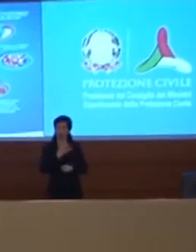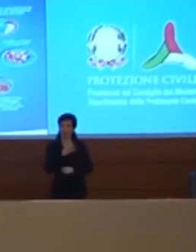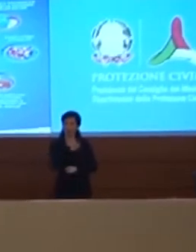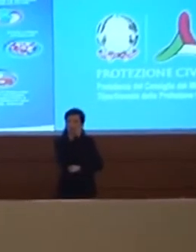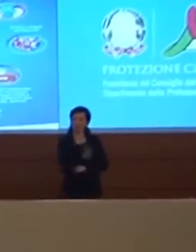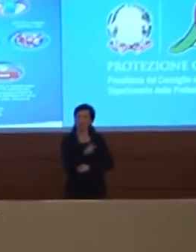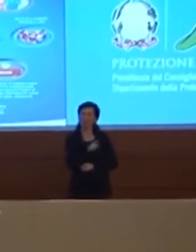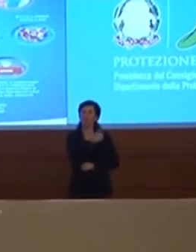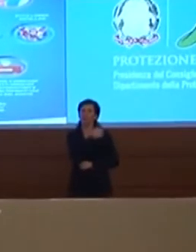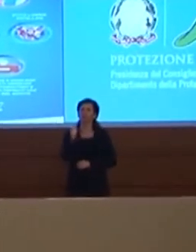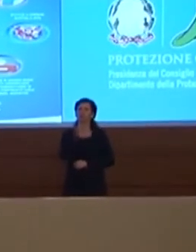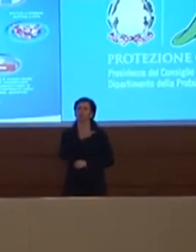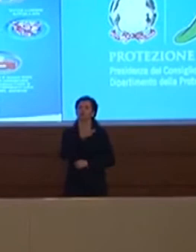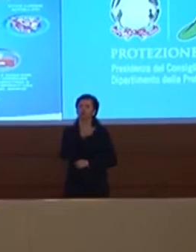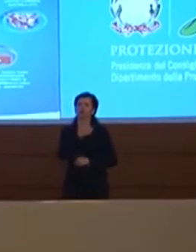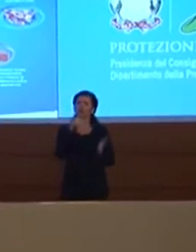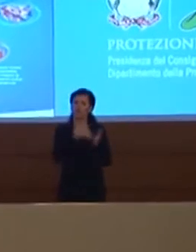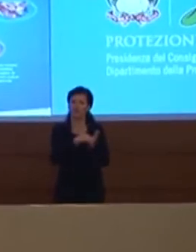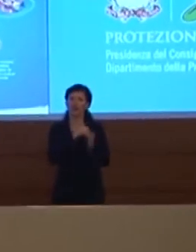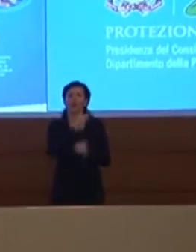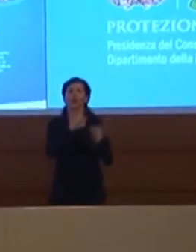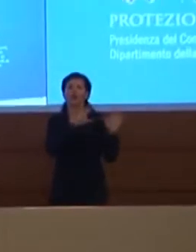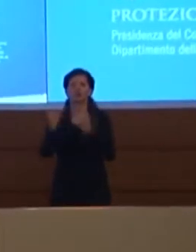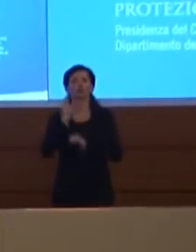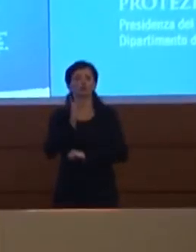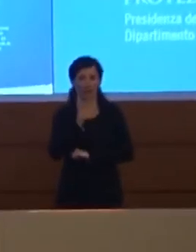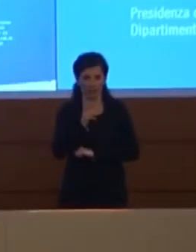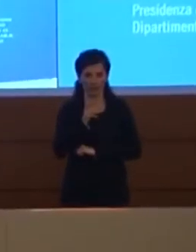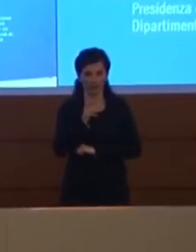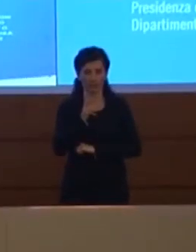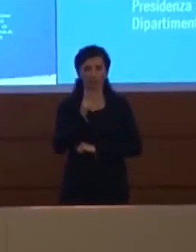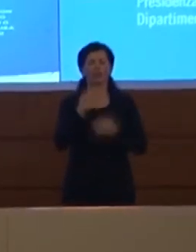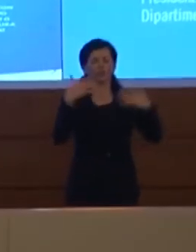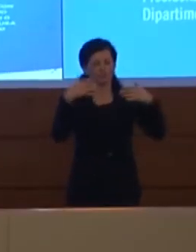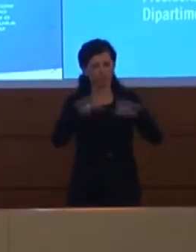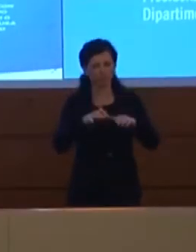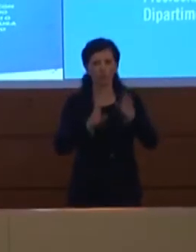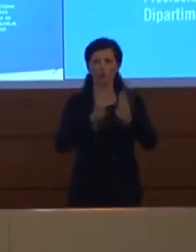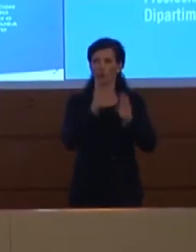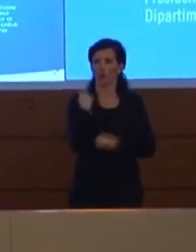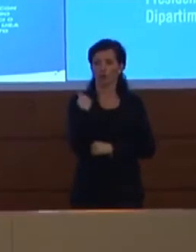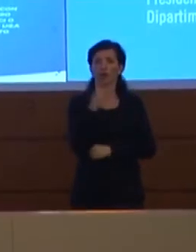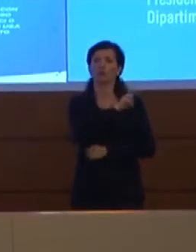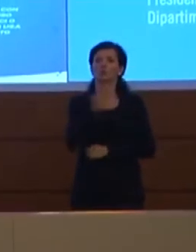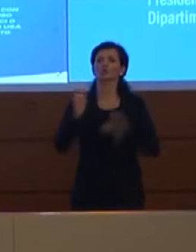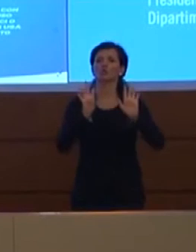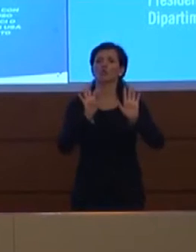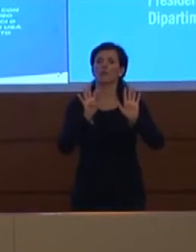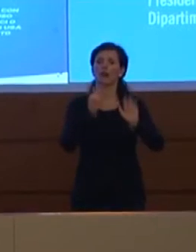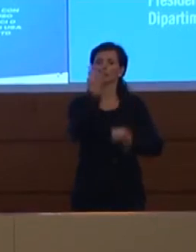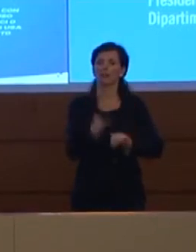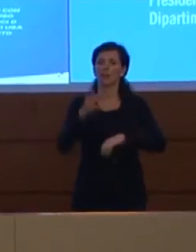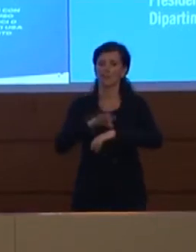positive al coronavirus le vittime ei guariti sono 213.300 rispetto a ieri di